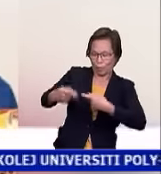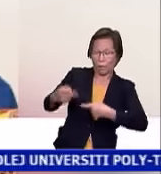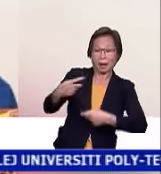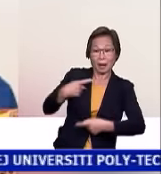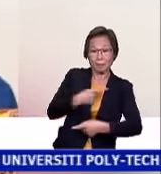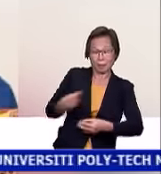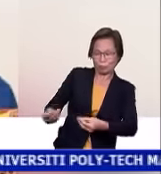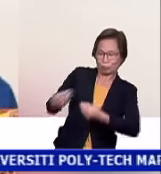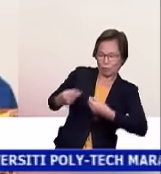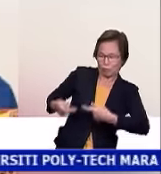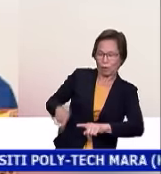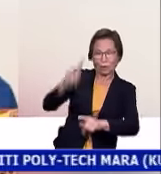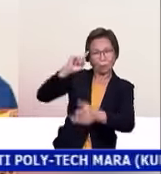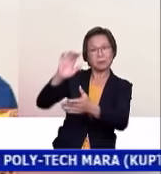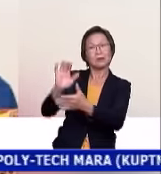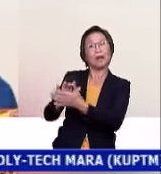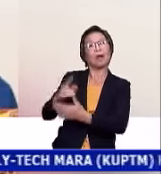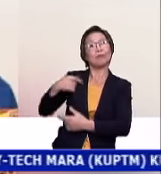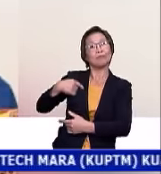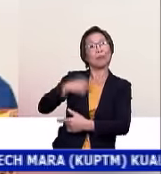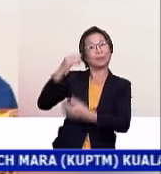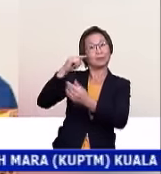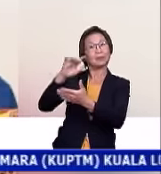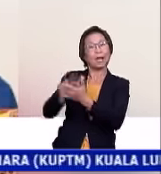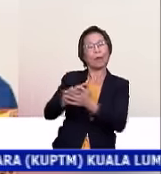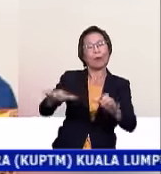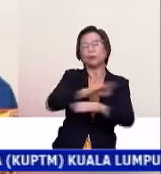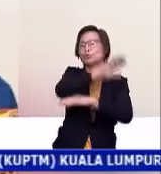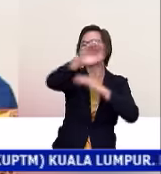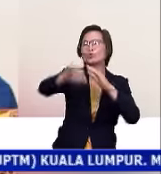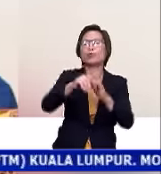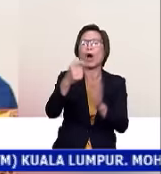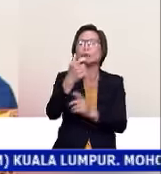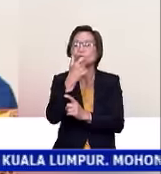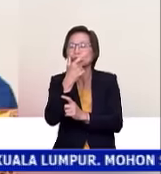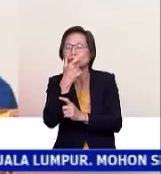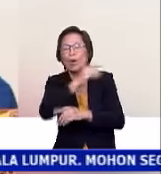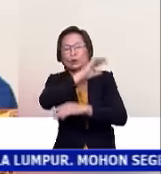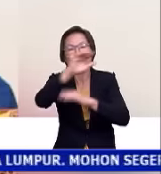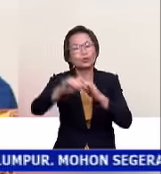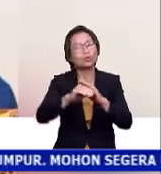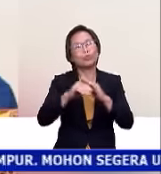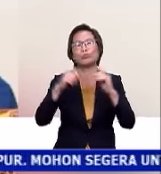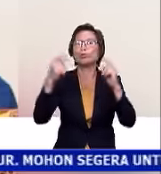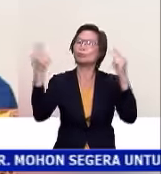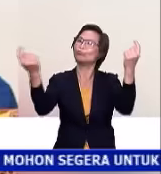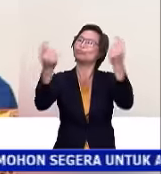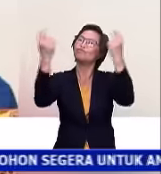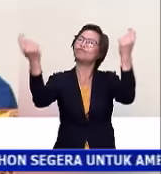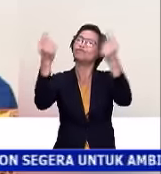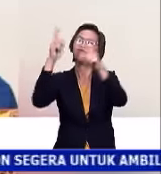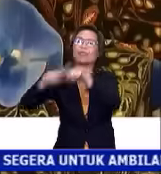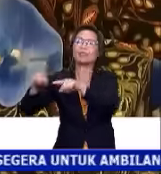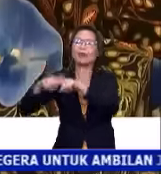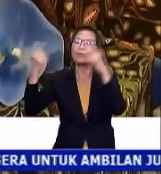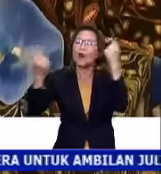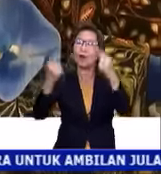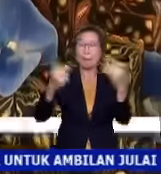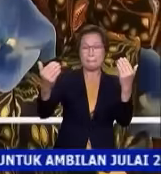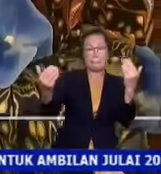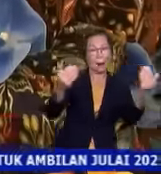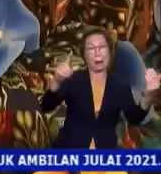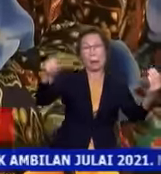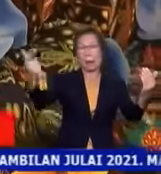diberi kepercayaan untuk membuat semua jenis cookies di semua perayaan. Jadi berbanding dengan